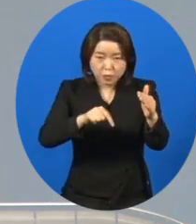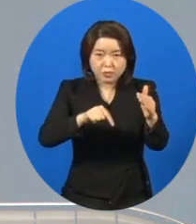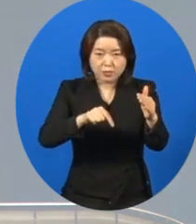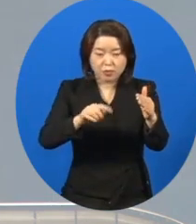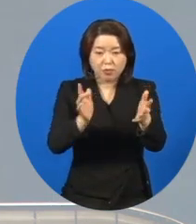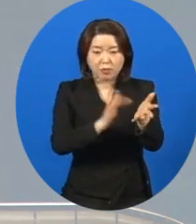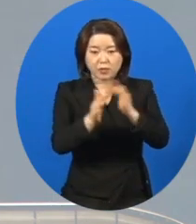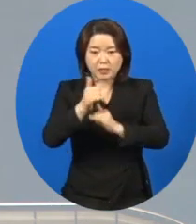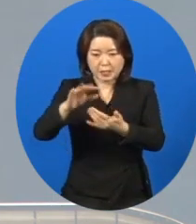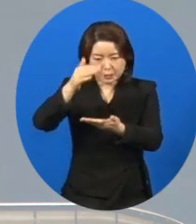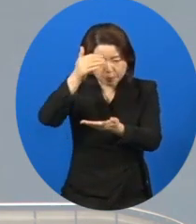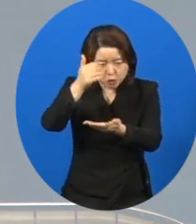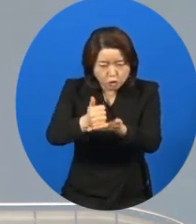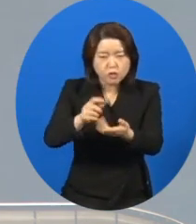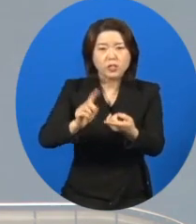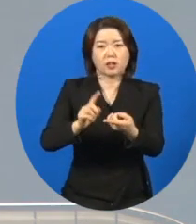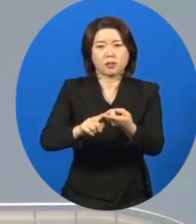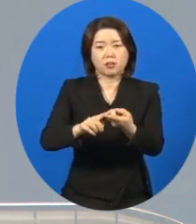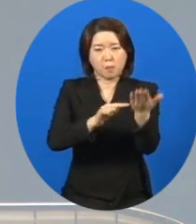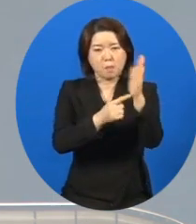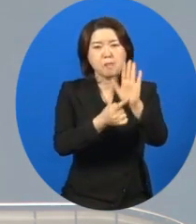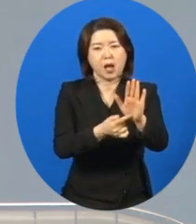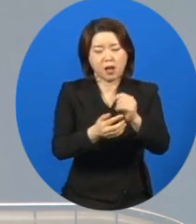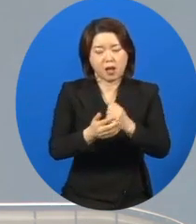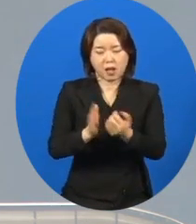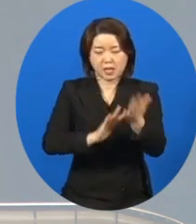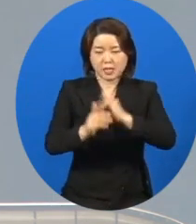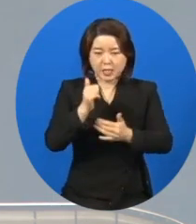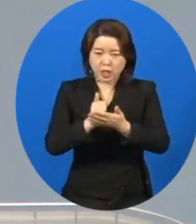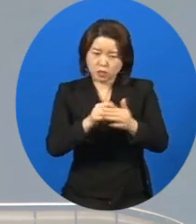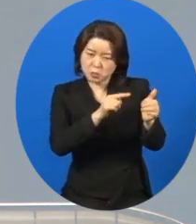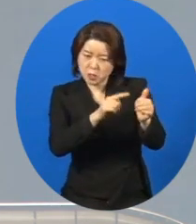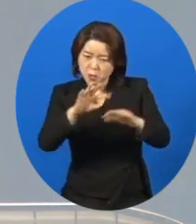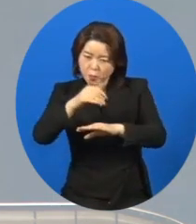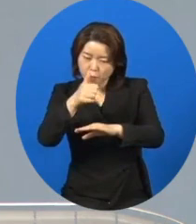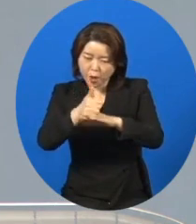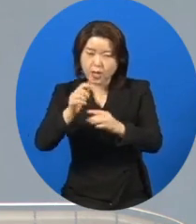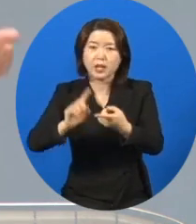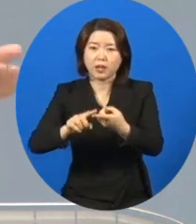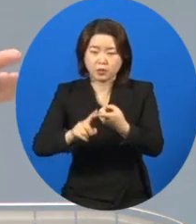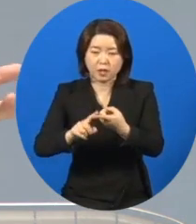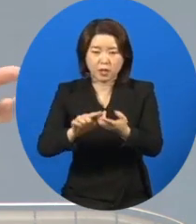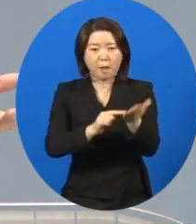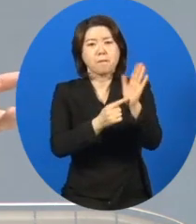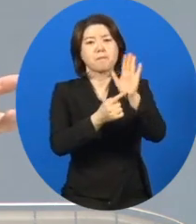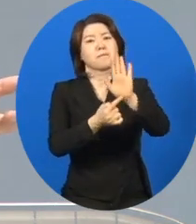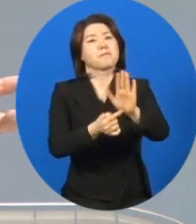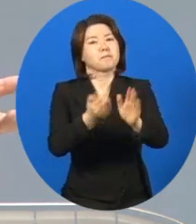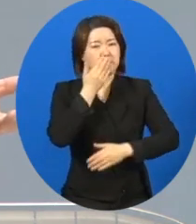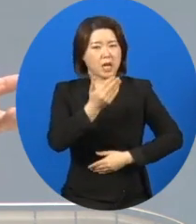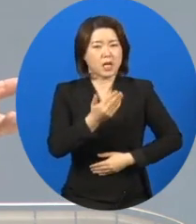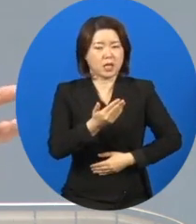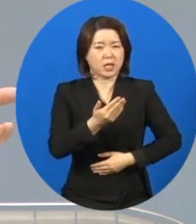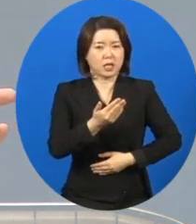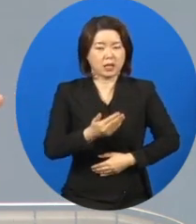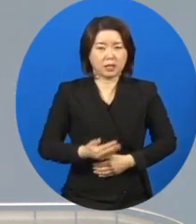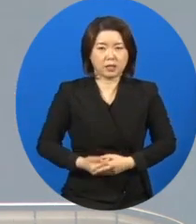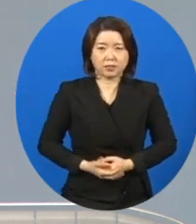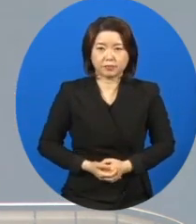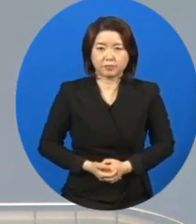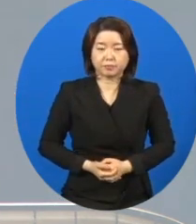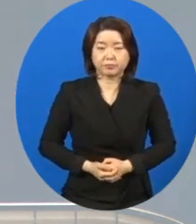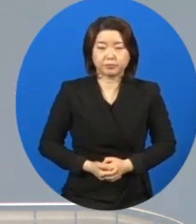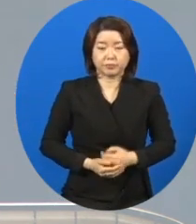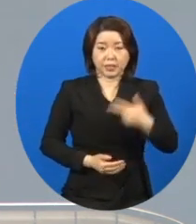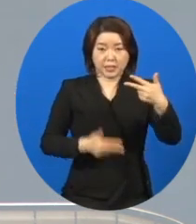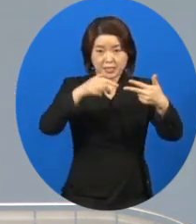그 사람의 주인이라는 것, 예수님이 그분의 왕이심이 드러나지 않을 수가 없어요.